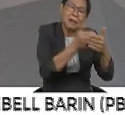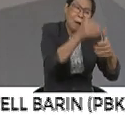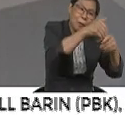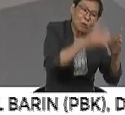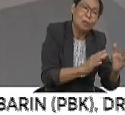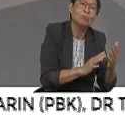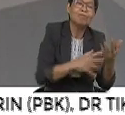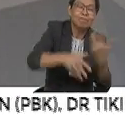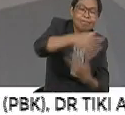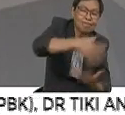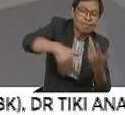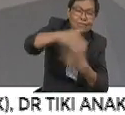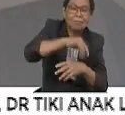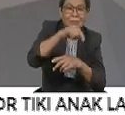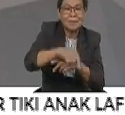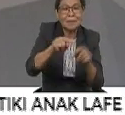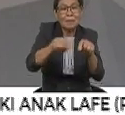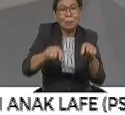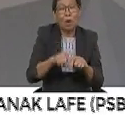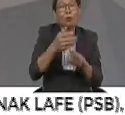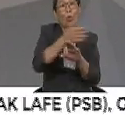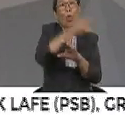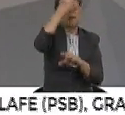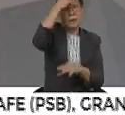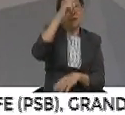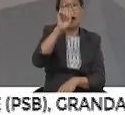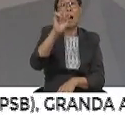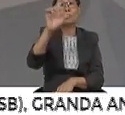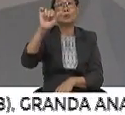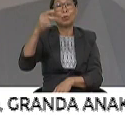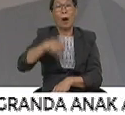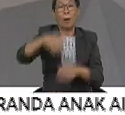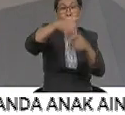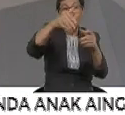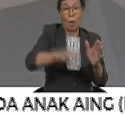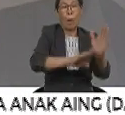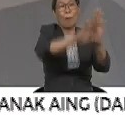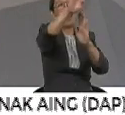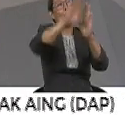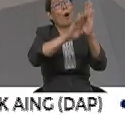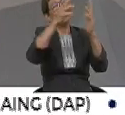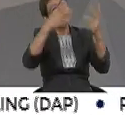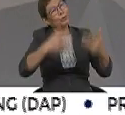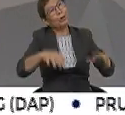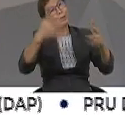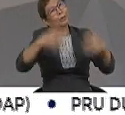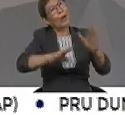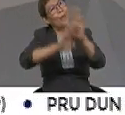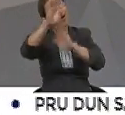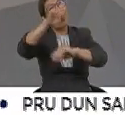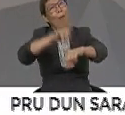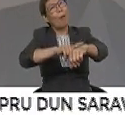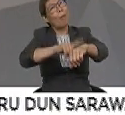di seluruh kawasan semoga hanya sebelum ini ada ke adalah saidul meyakini pundi-pundi bahwa pembangunan berjaya dibawa oleh Beliau selama